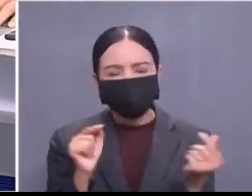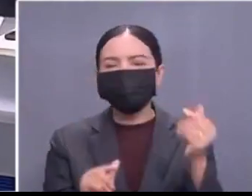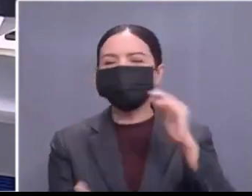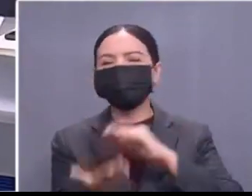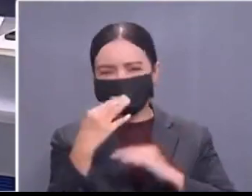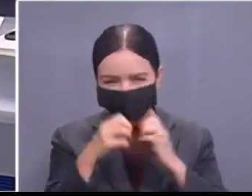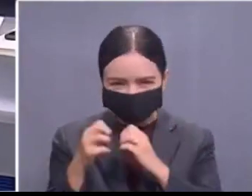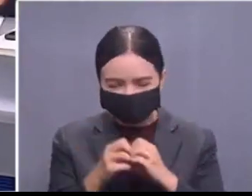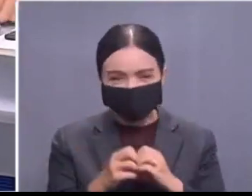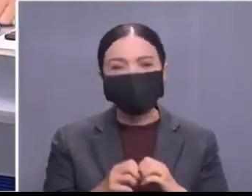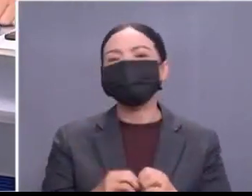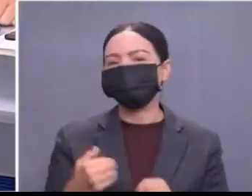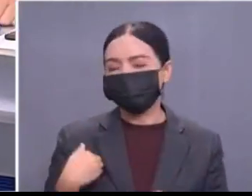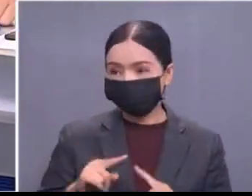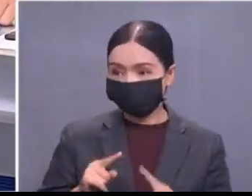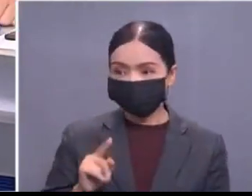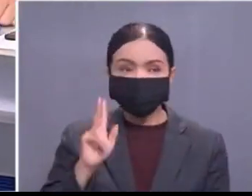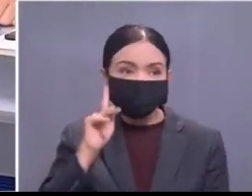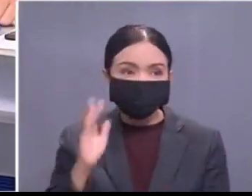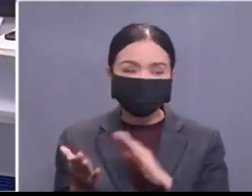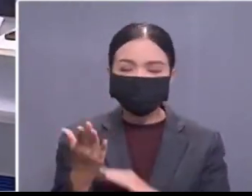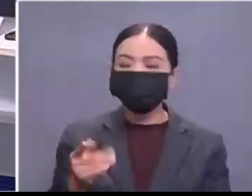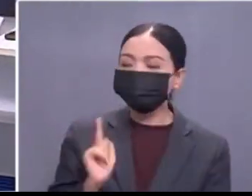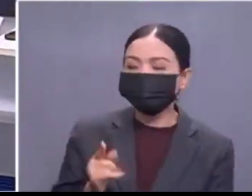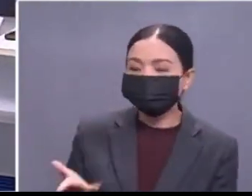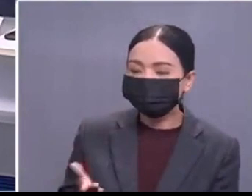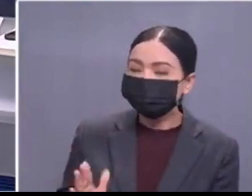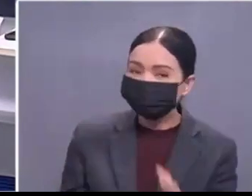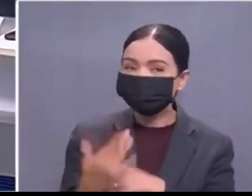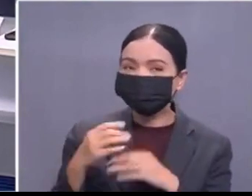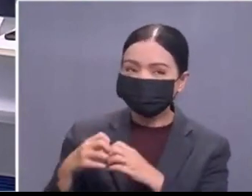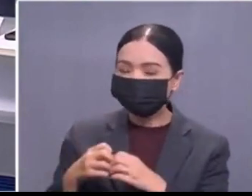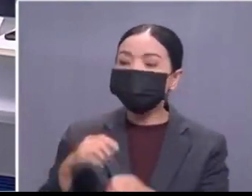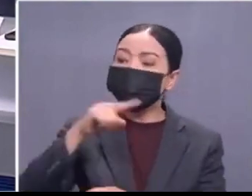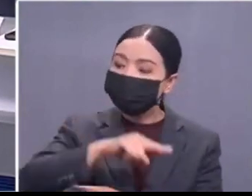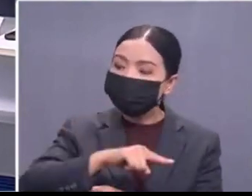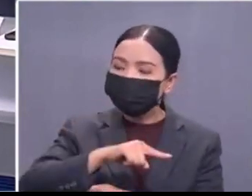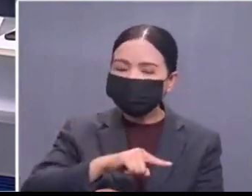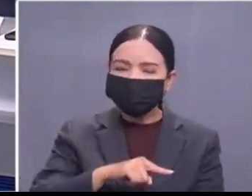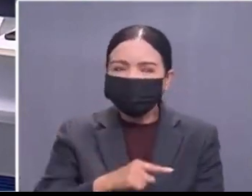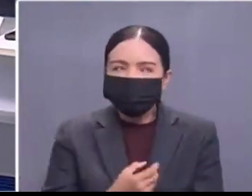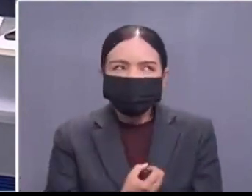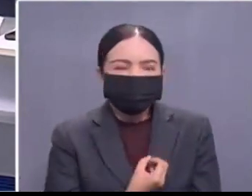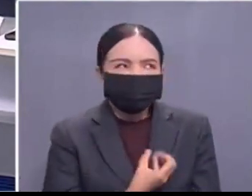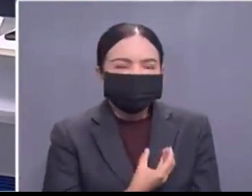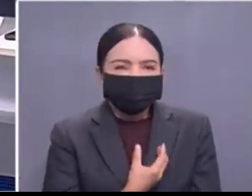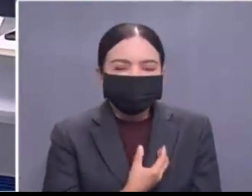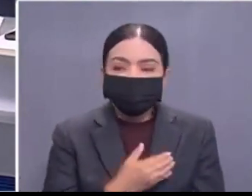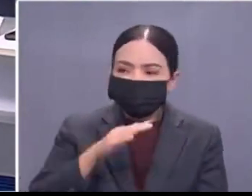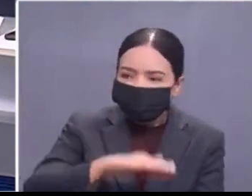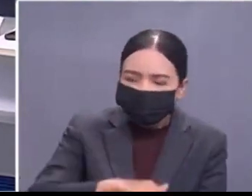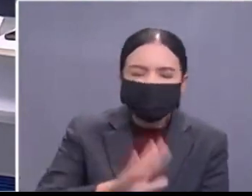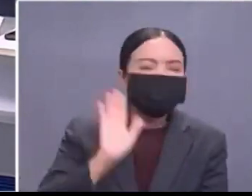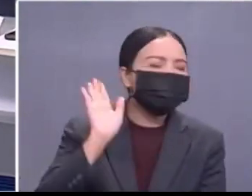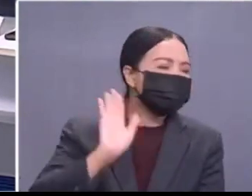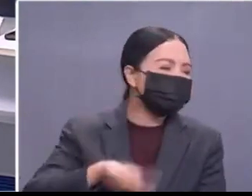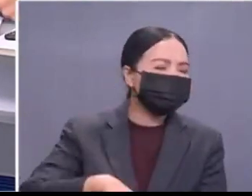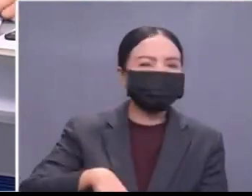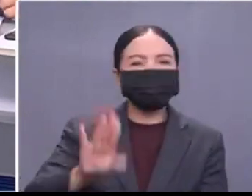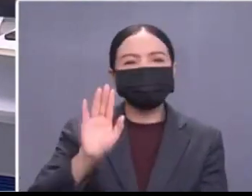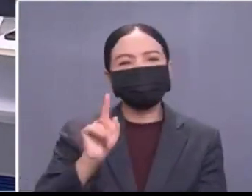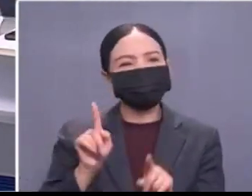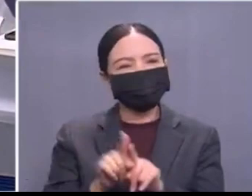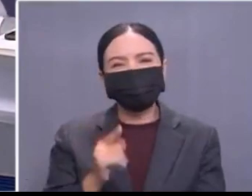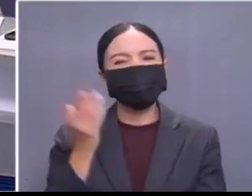เช้านะคะแต่ว่าข่าวแล้วไงฮะก็มันก็เช้าวุ่นวายบ่ายตื่นเต้นนิดหน่อยตกตอนเย็นโอตามคาดเลยค่ะเป็นไปตาม